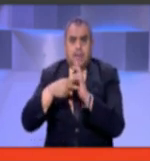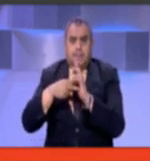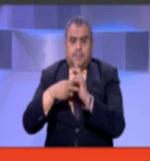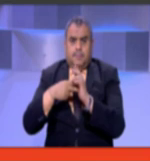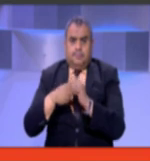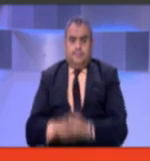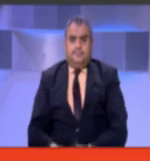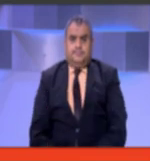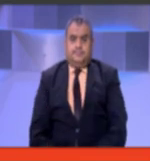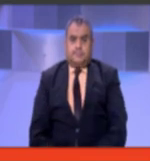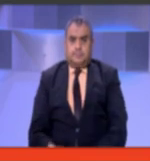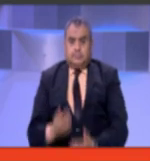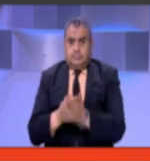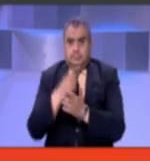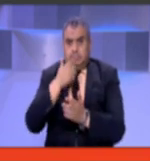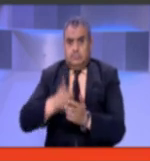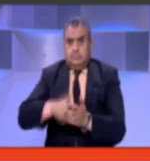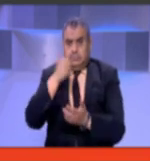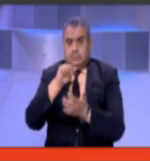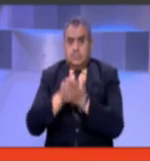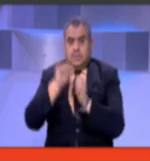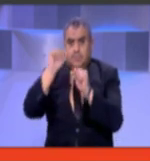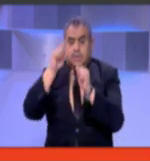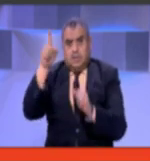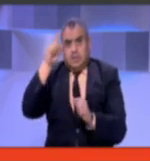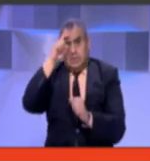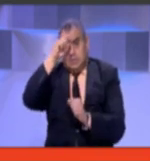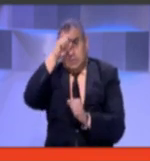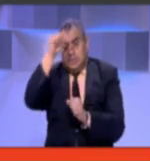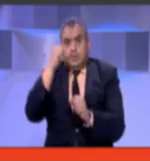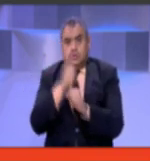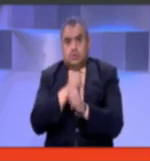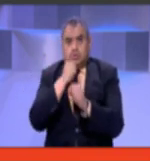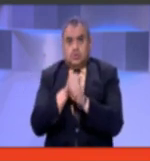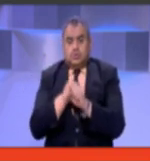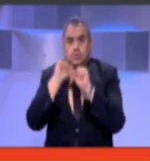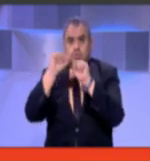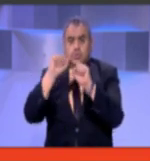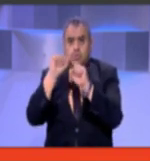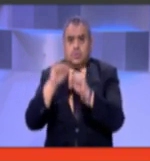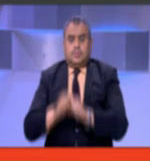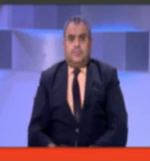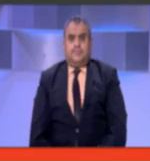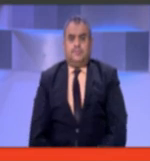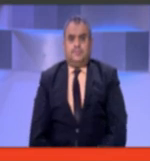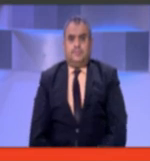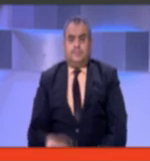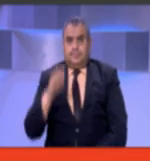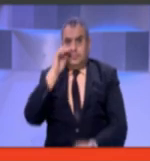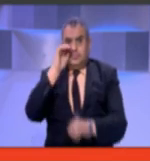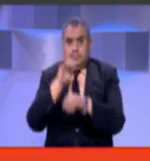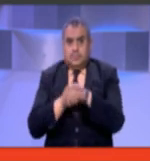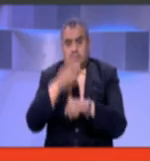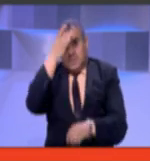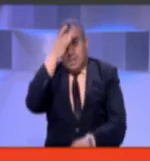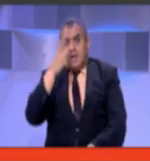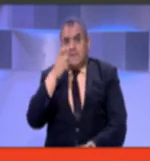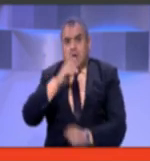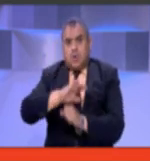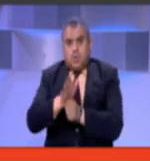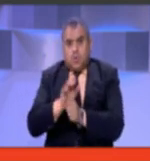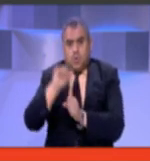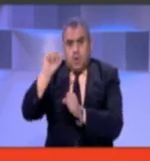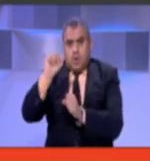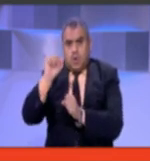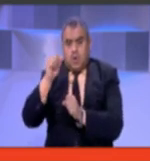كان الدور بتاعك صعب قوي، دور ان حضرتك يعني اكتشفت ان عندك فيروس كورونا،